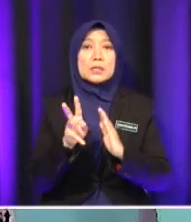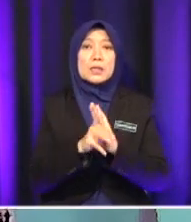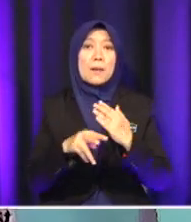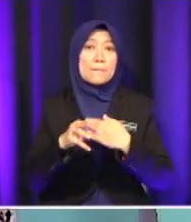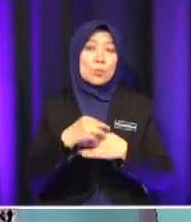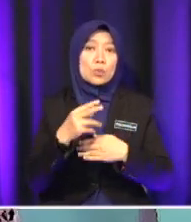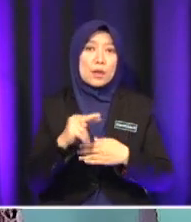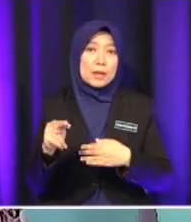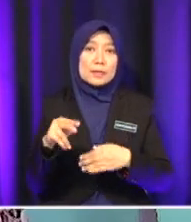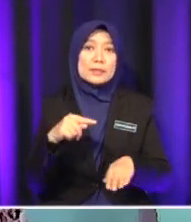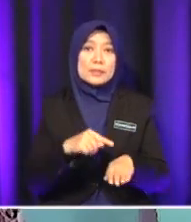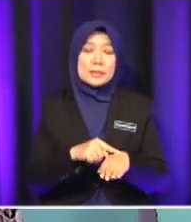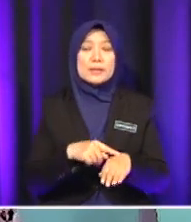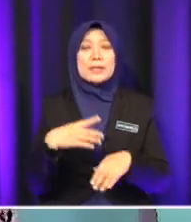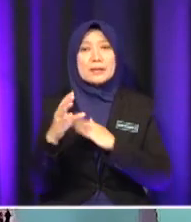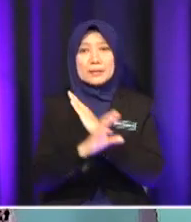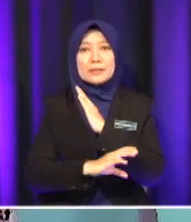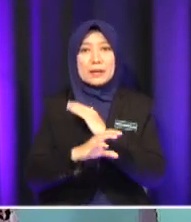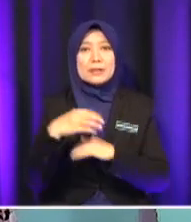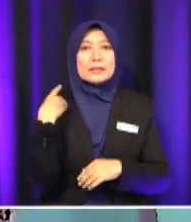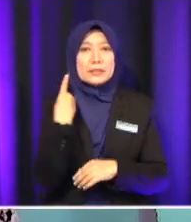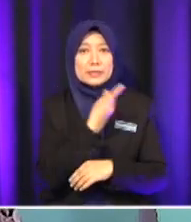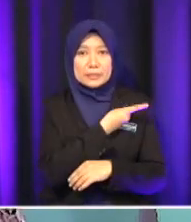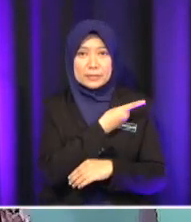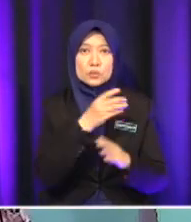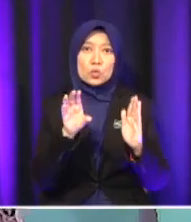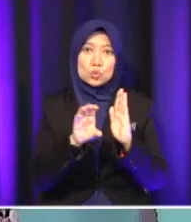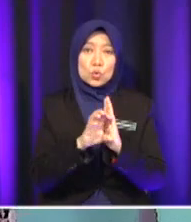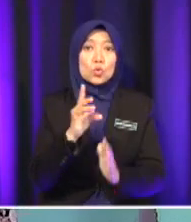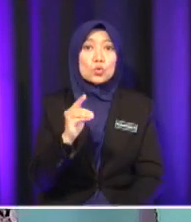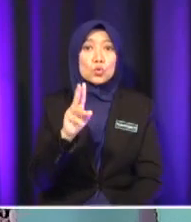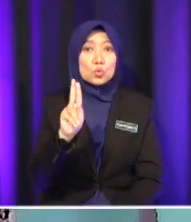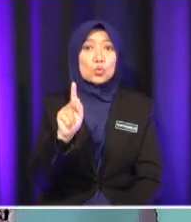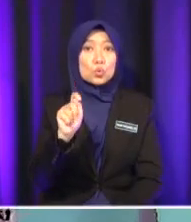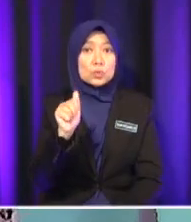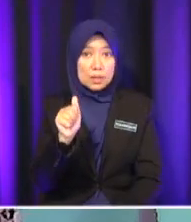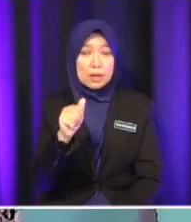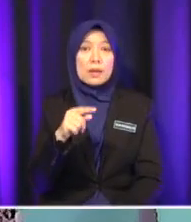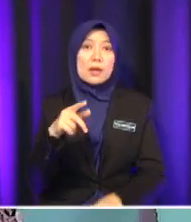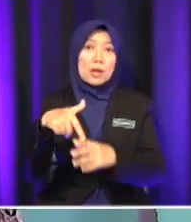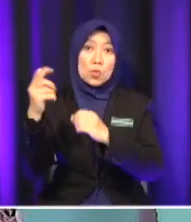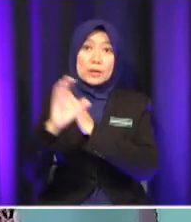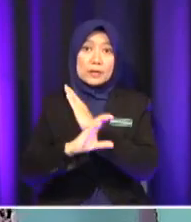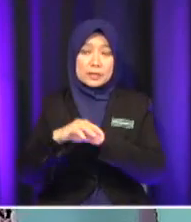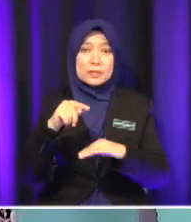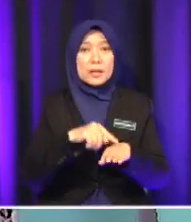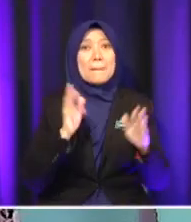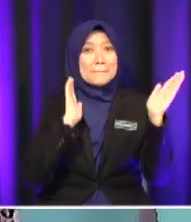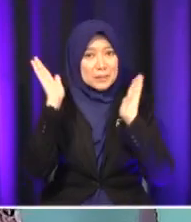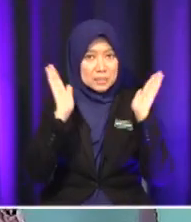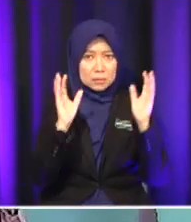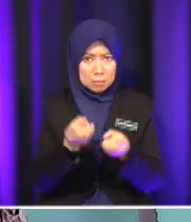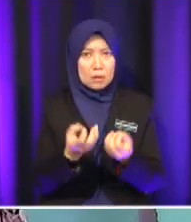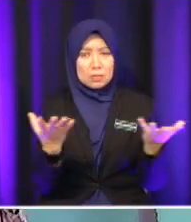kita contohnya macam kedutaan luar negara yang ada di Malaysia banyakkan kedutaan kita ya